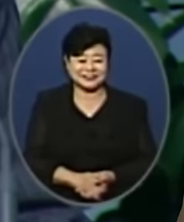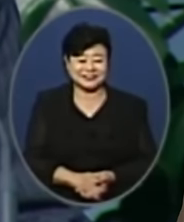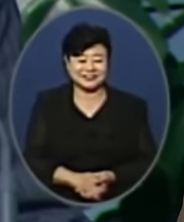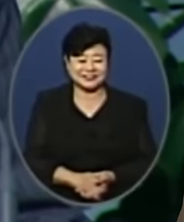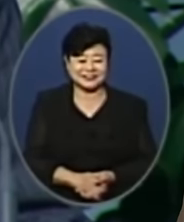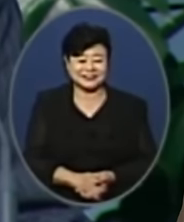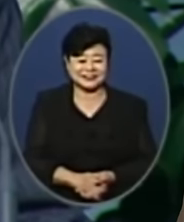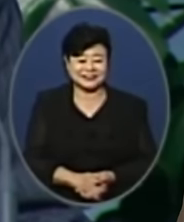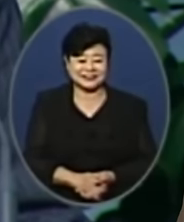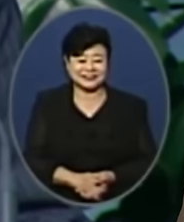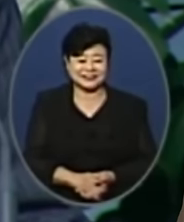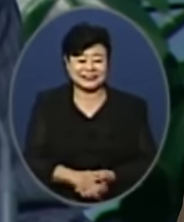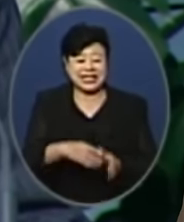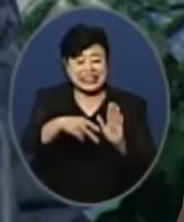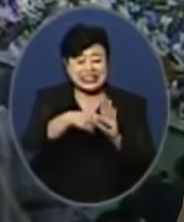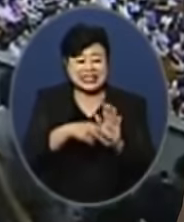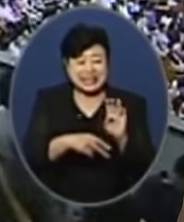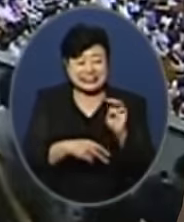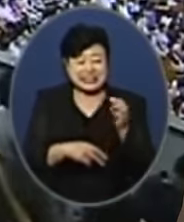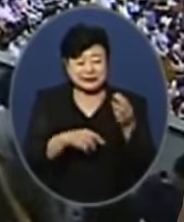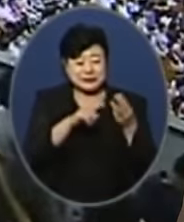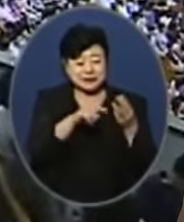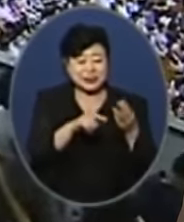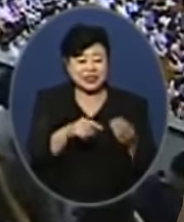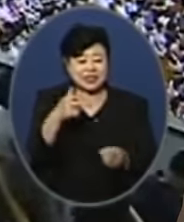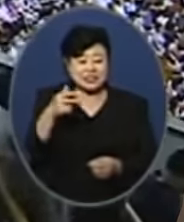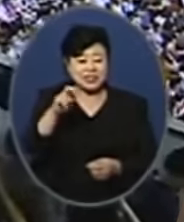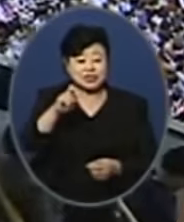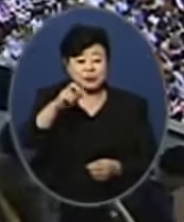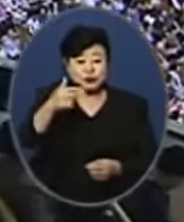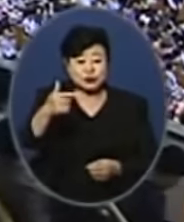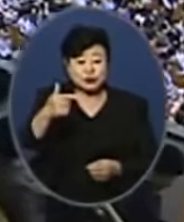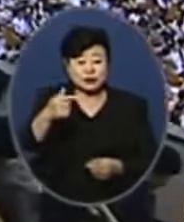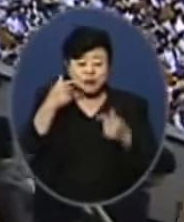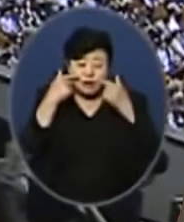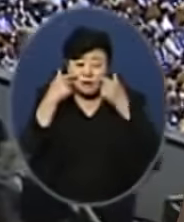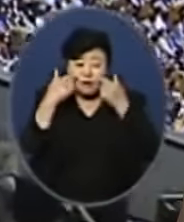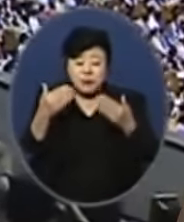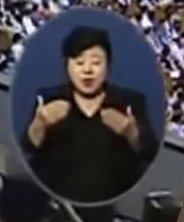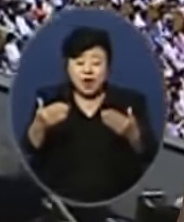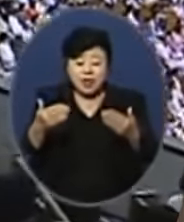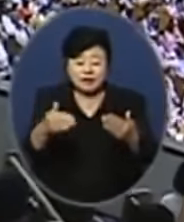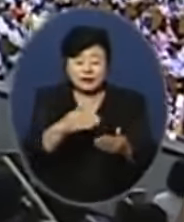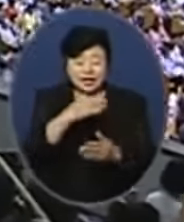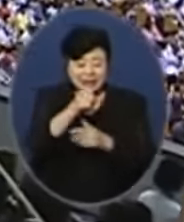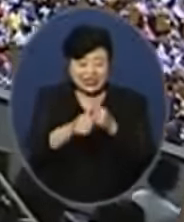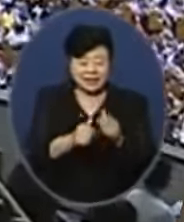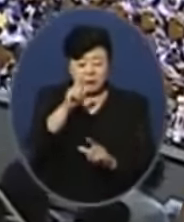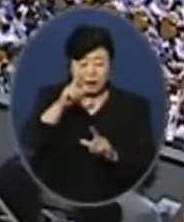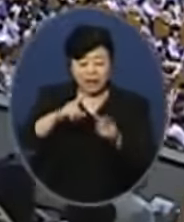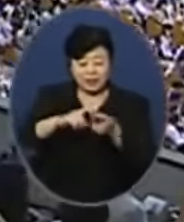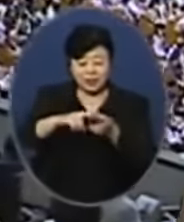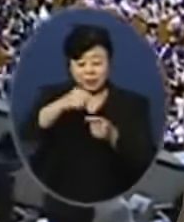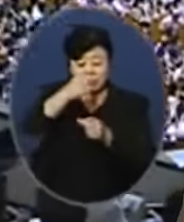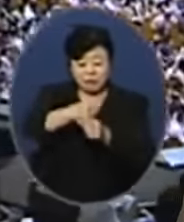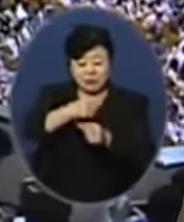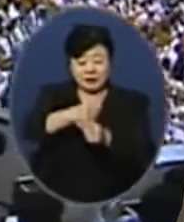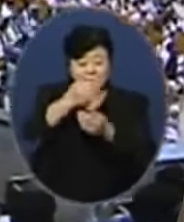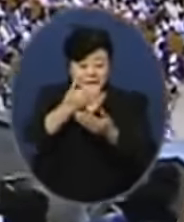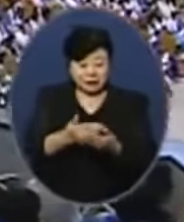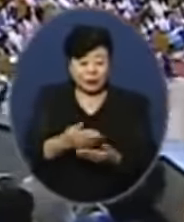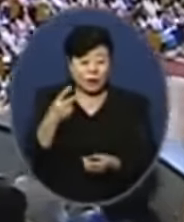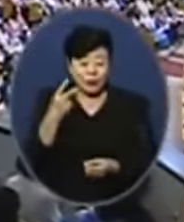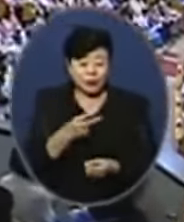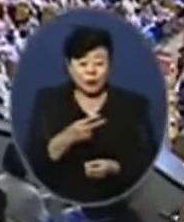성경에는 이사야 43장 7절과 21절에 분명하게 우리가 하나님의 형상과 모양대로 지음 받았을 뿐